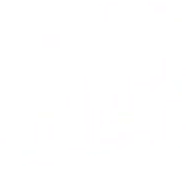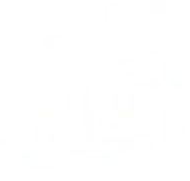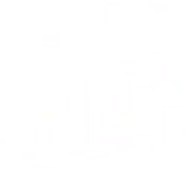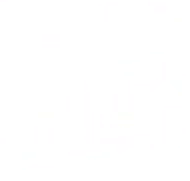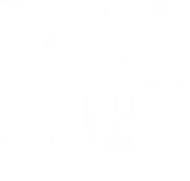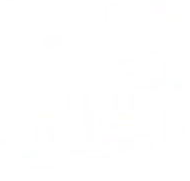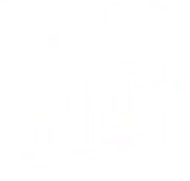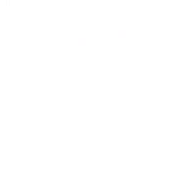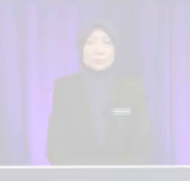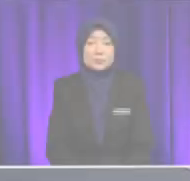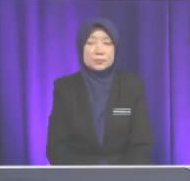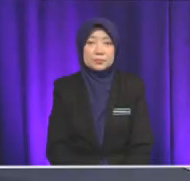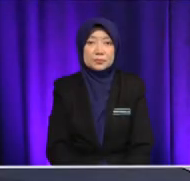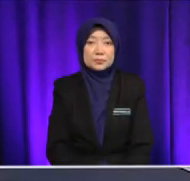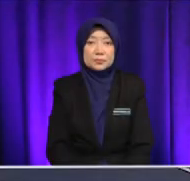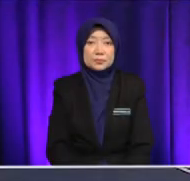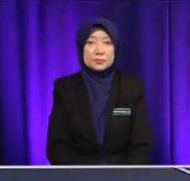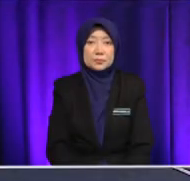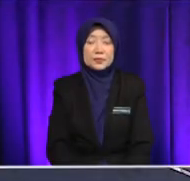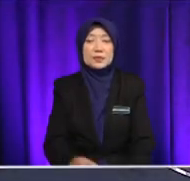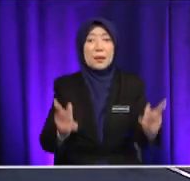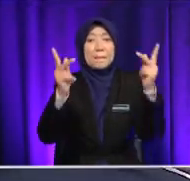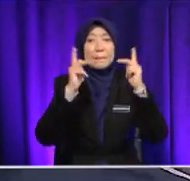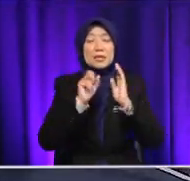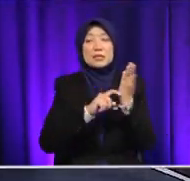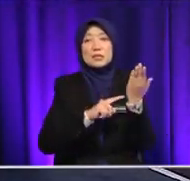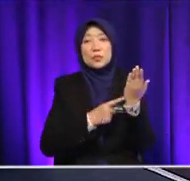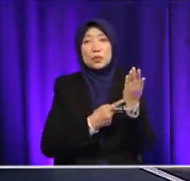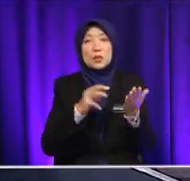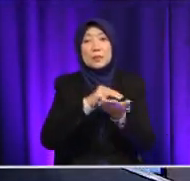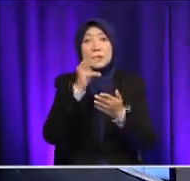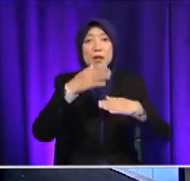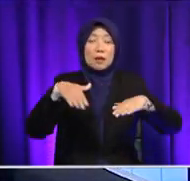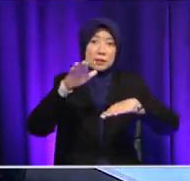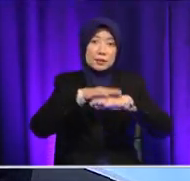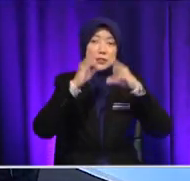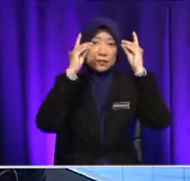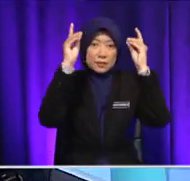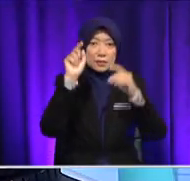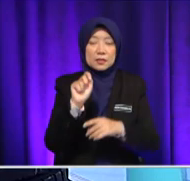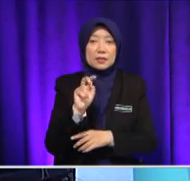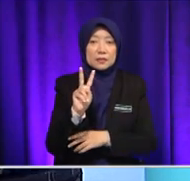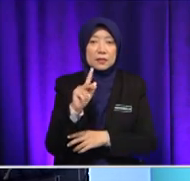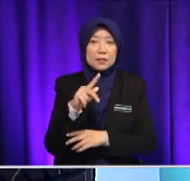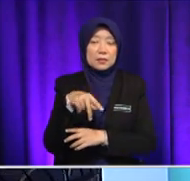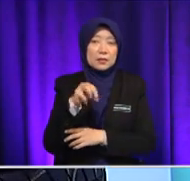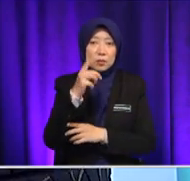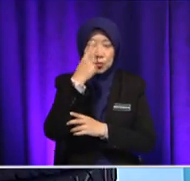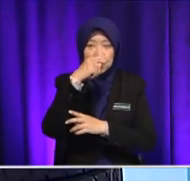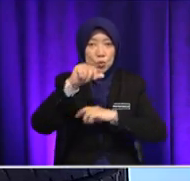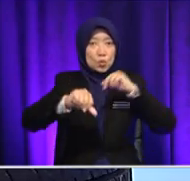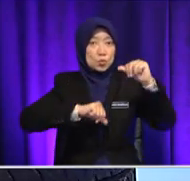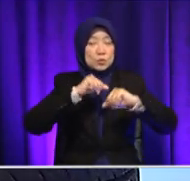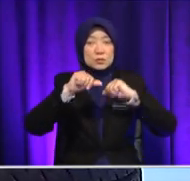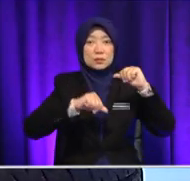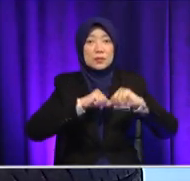TV KPM. Kembali semula ke Menengah Atas di Didik TV KPM. Mata pelajaran kita